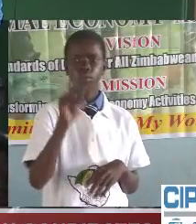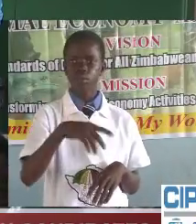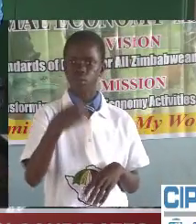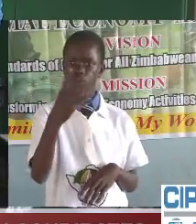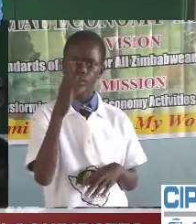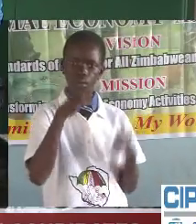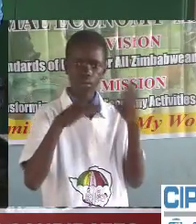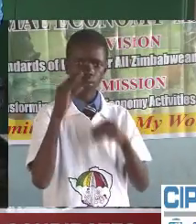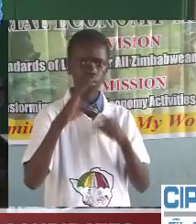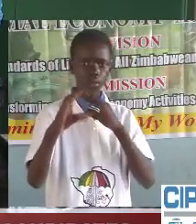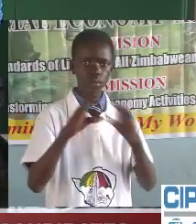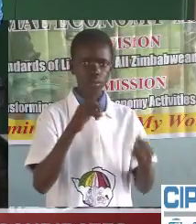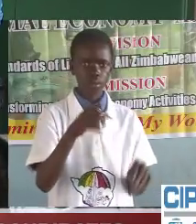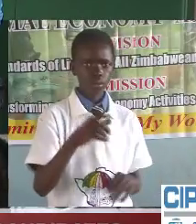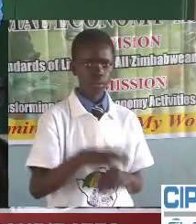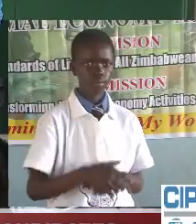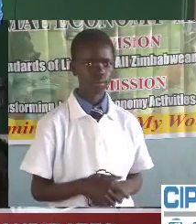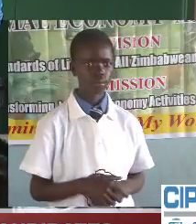futi